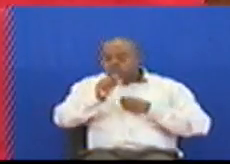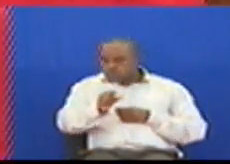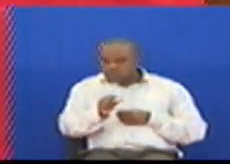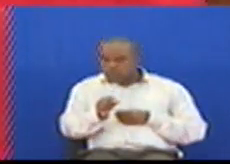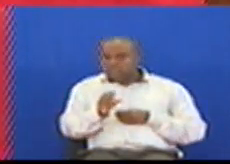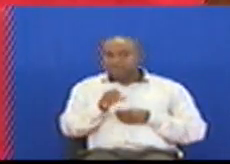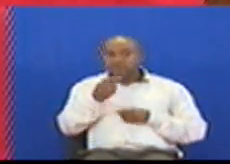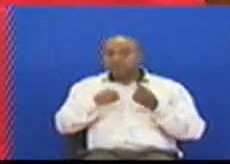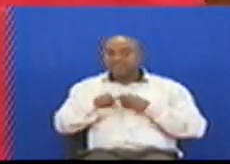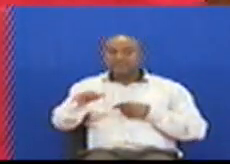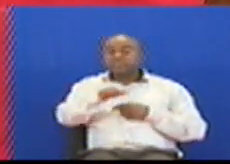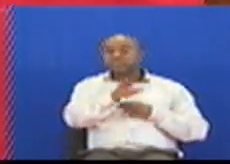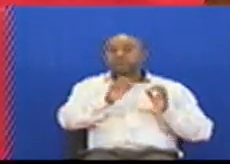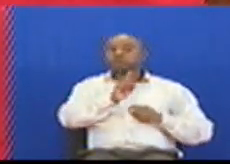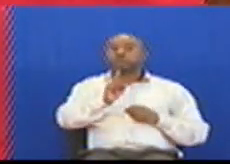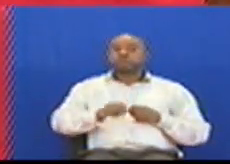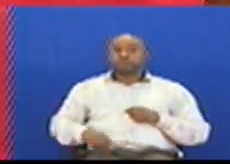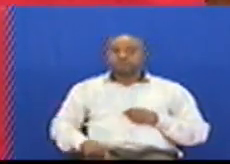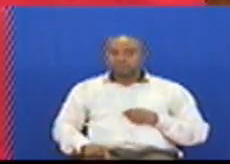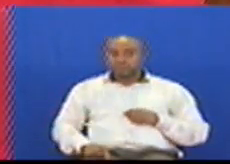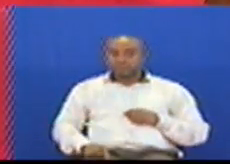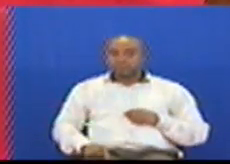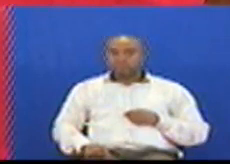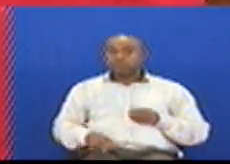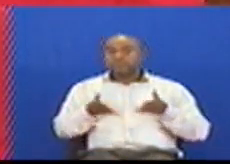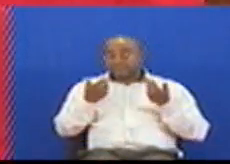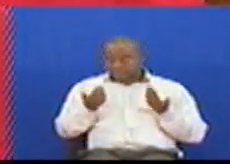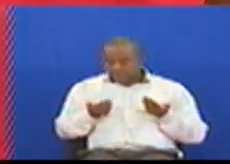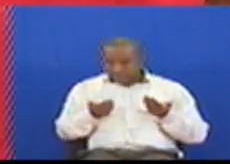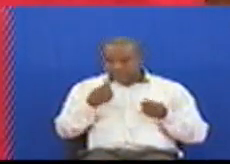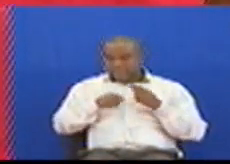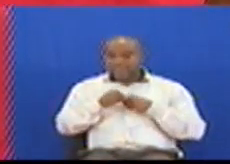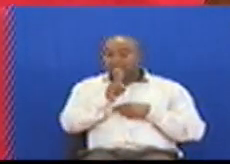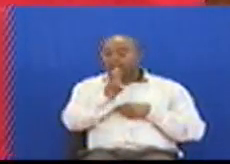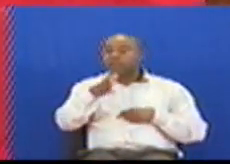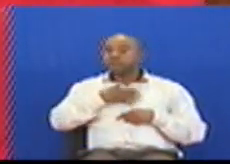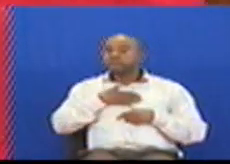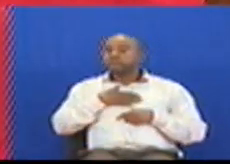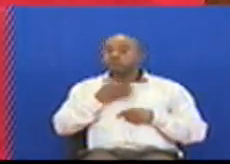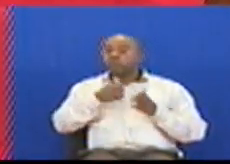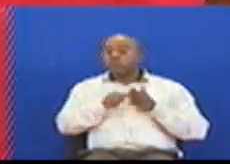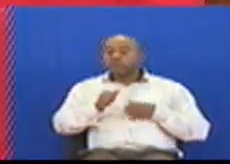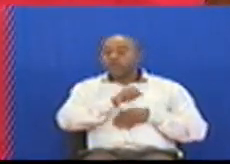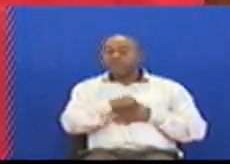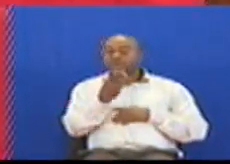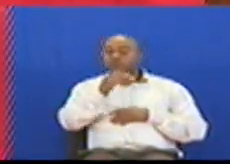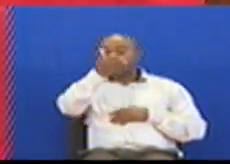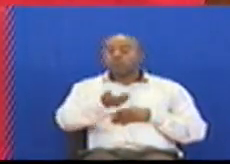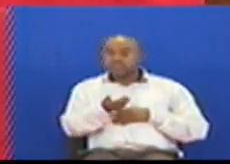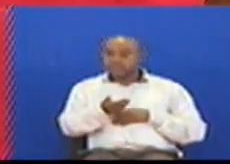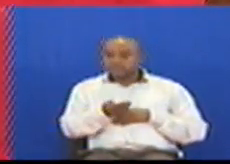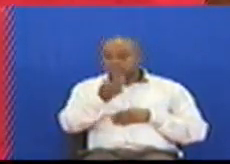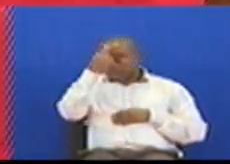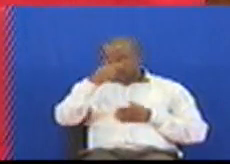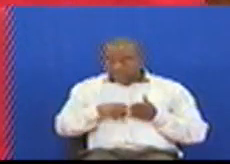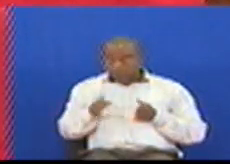kwenye mazingira ambayo sio mazuri sana. Imagine kwenye halmashauri nyingi wanalipa shilingi 3000 kwa mfano kwa mwezi, ambayo ni wastani wa shilingi